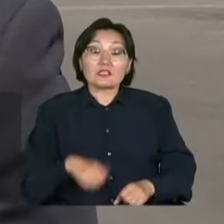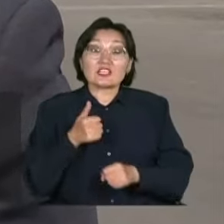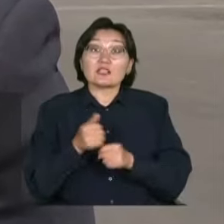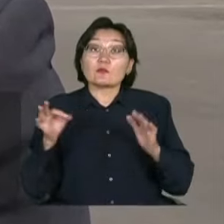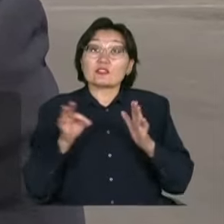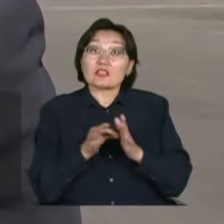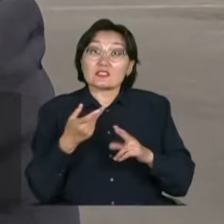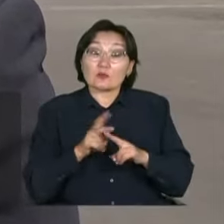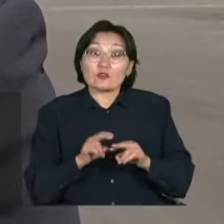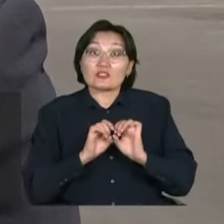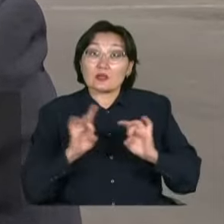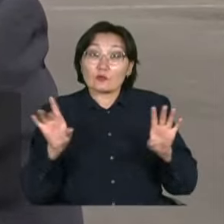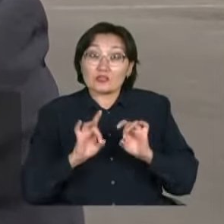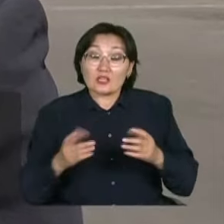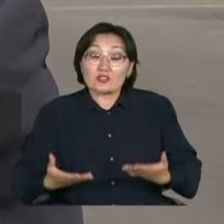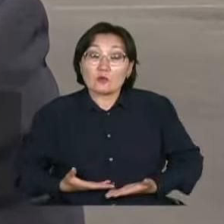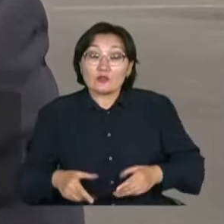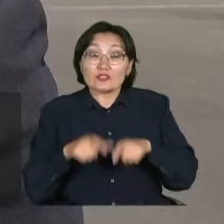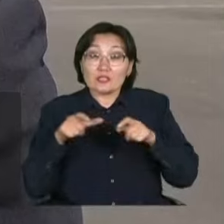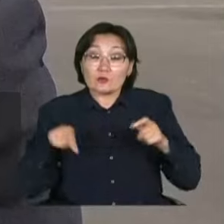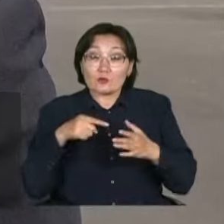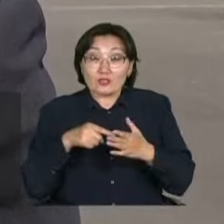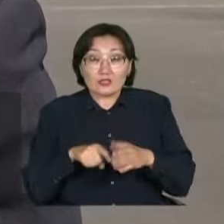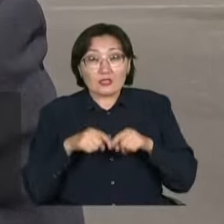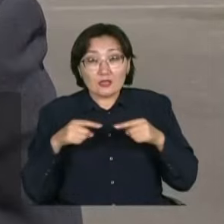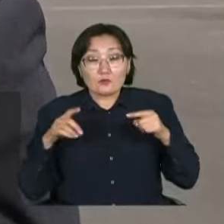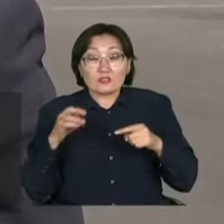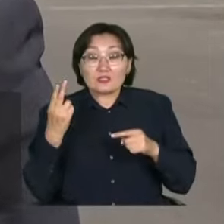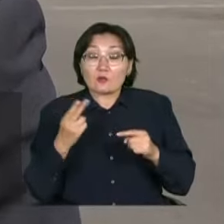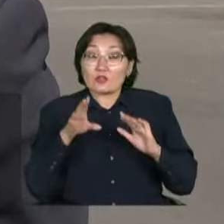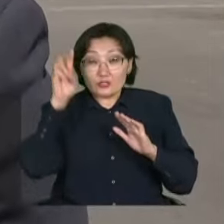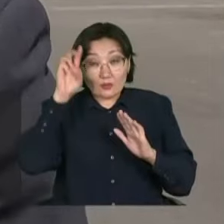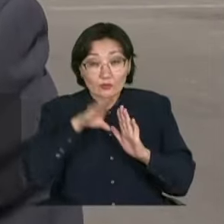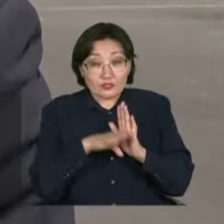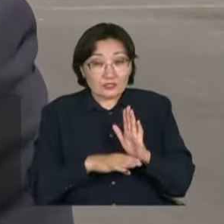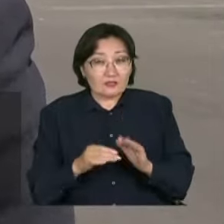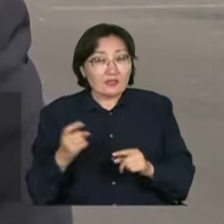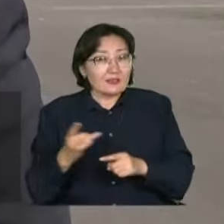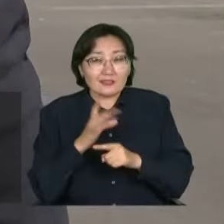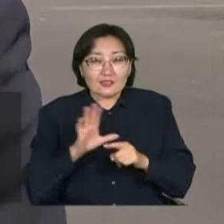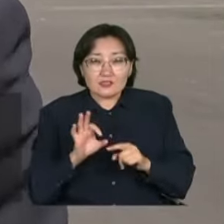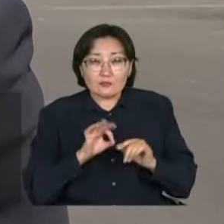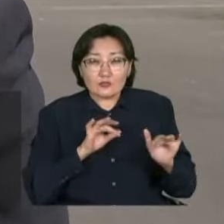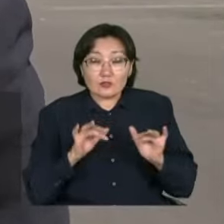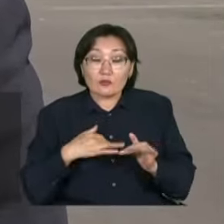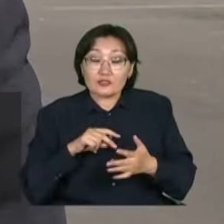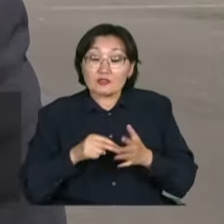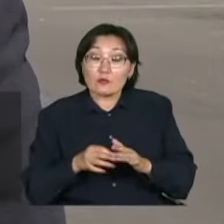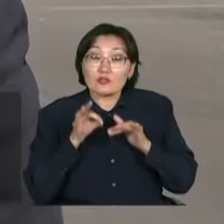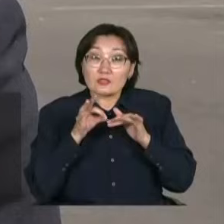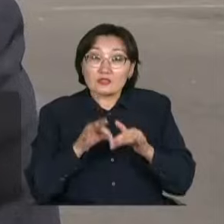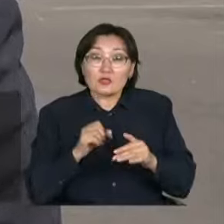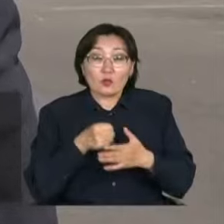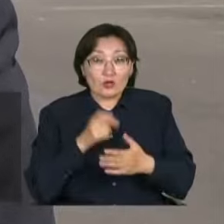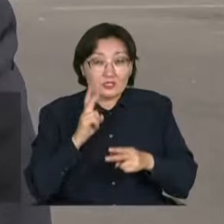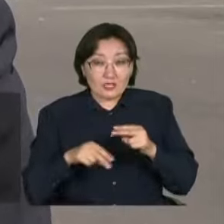Основная цель – это донести до жителей города о разных социальных и государственных программах. Это не единоразовая акция. Мы планируем проводить ее до